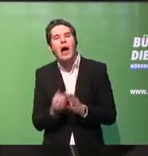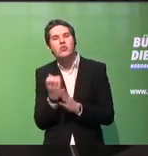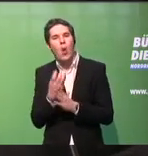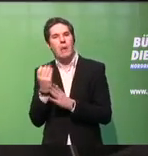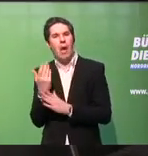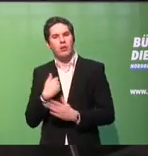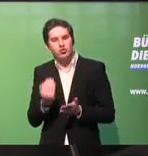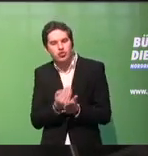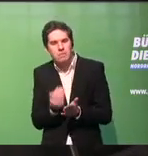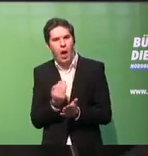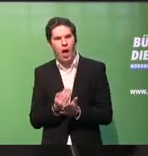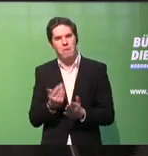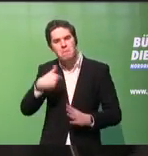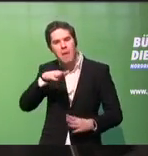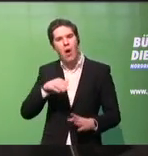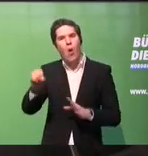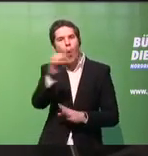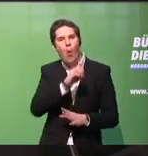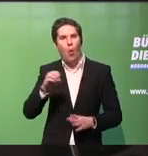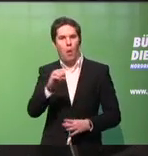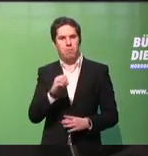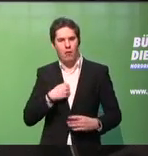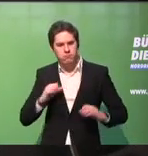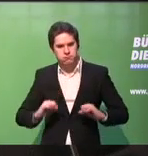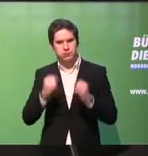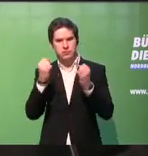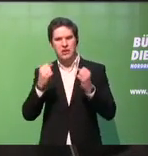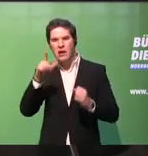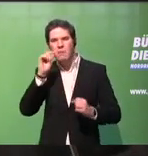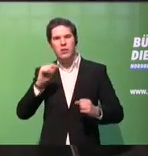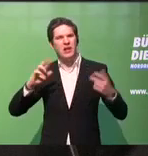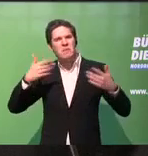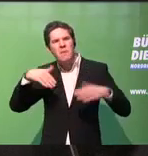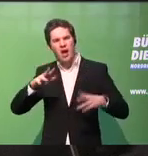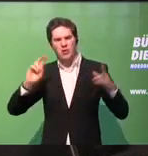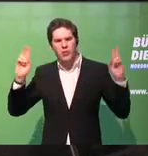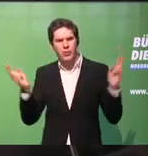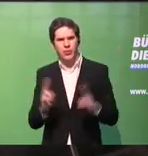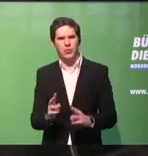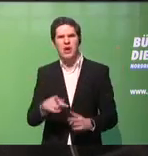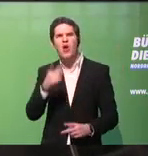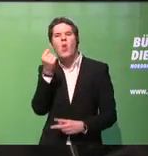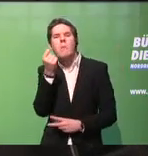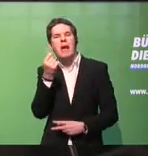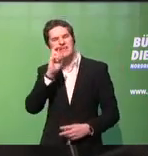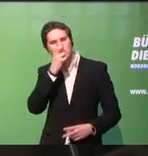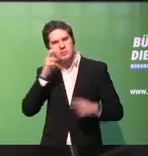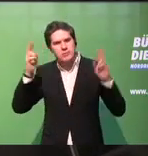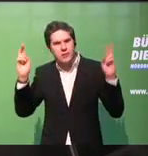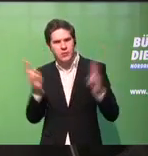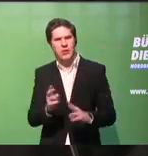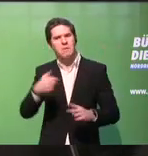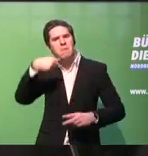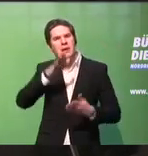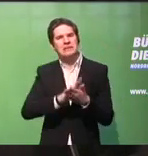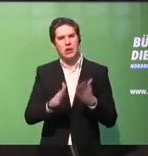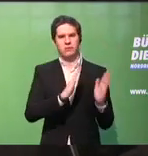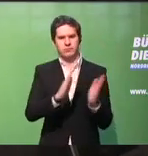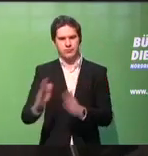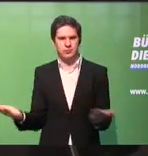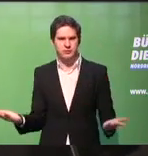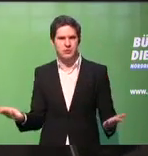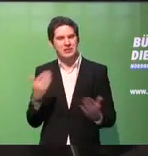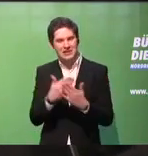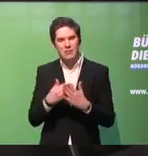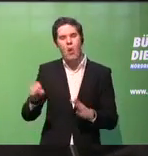um Europäisierung, Entschleunigung, Entflechtung, Entrümpelung und Entkommerzialisierung. Lasst uns im Europaparlament